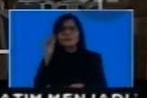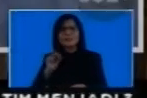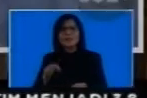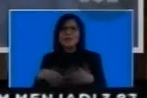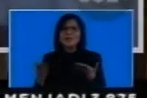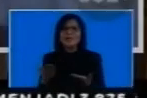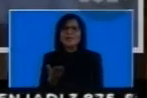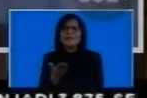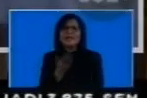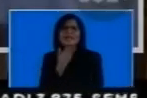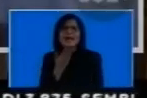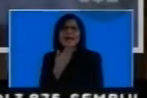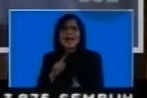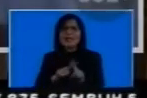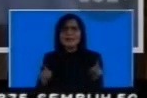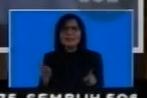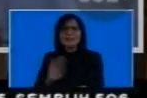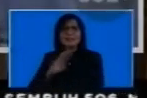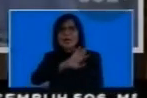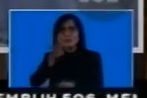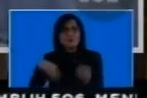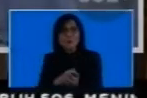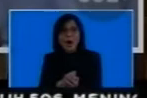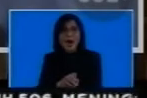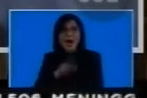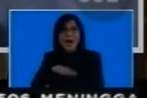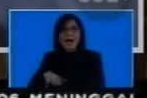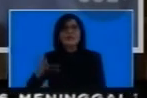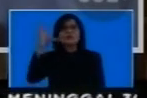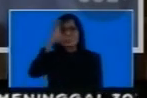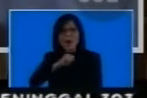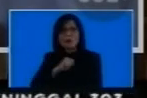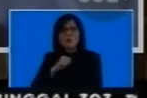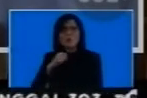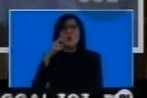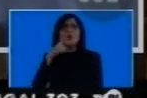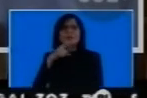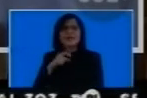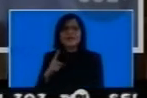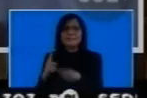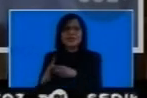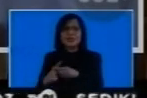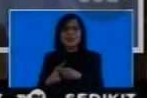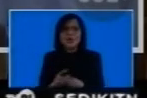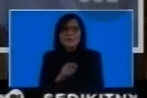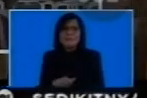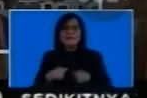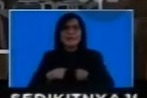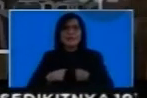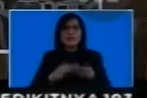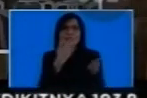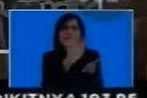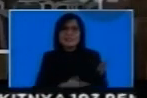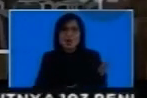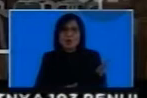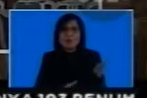50% plus 20%. Mungkin sederhana, tapi tidak semua anak mungkin bisa menyelesaikan penghitungan sederhana hanya beli baju dengan